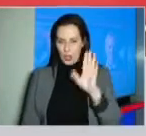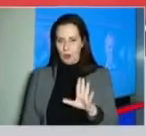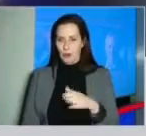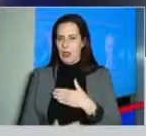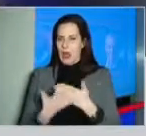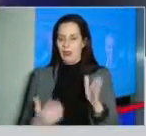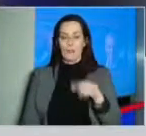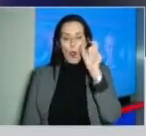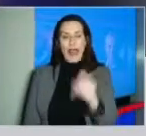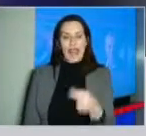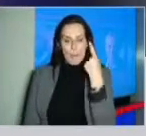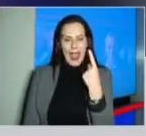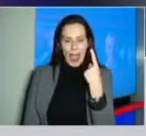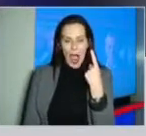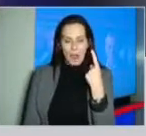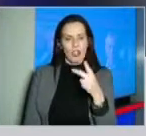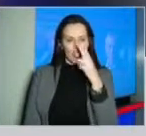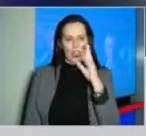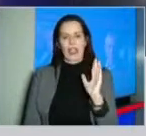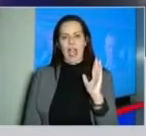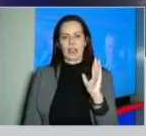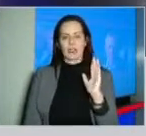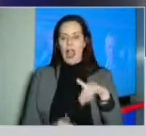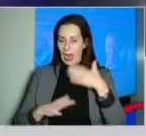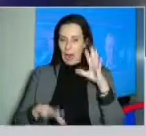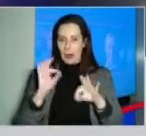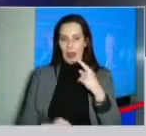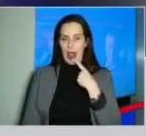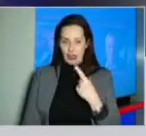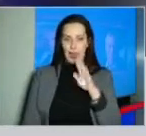אין ולו אדם אחד שינסה אחרי